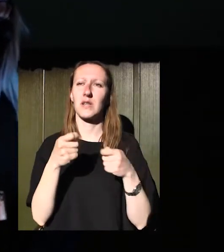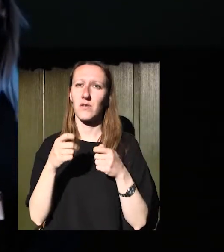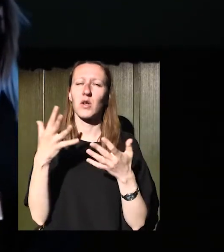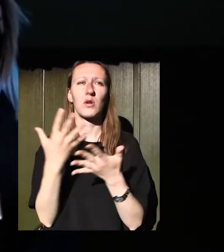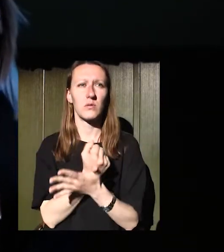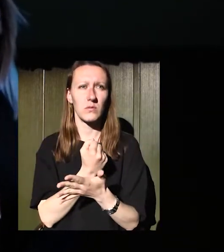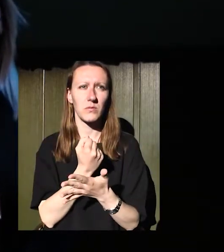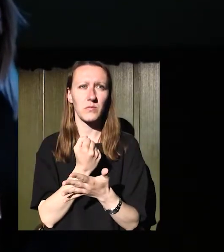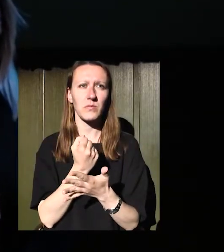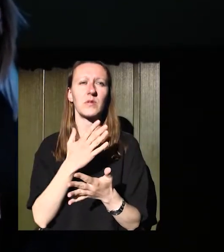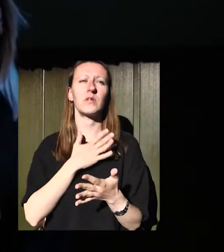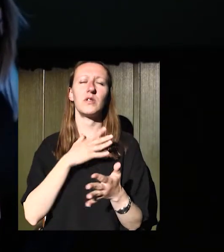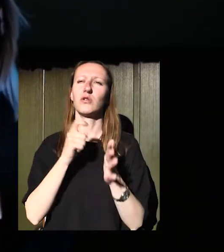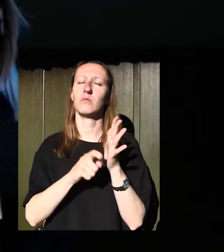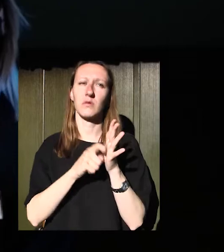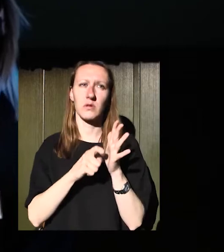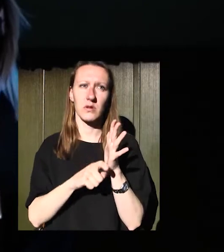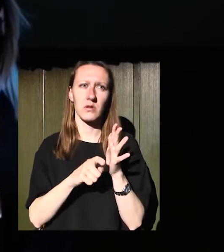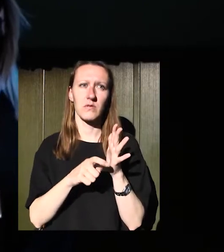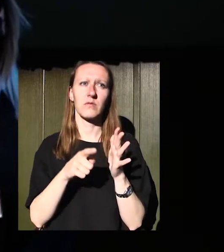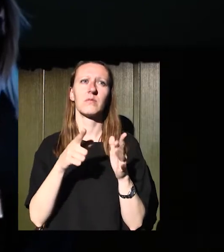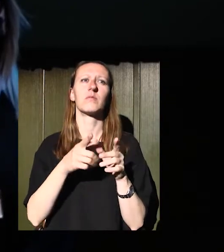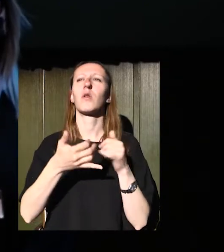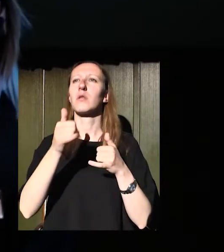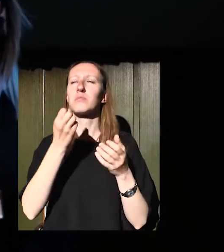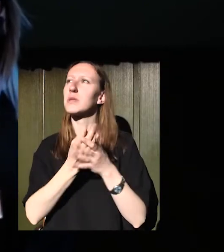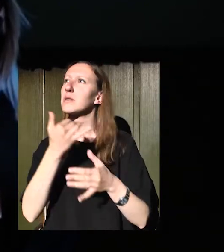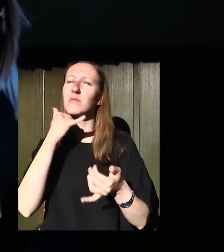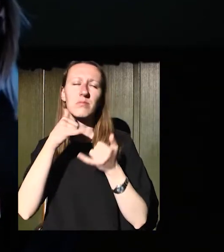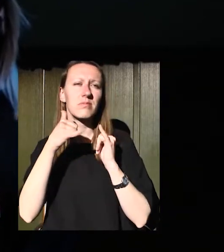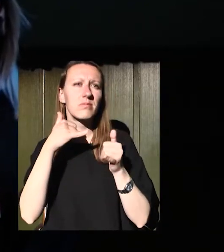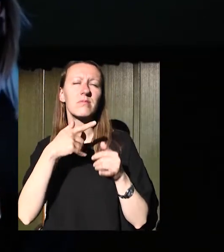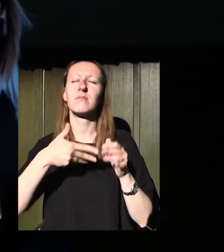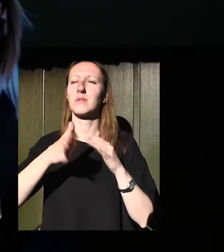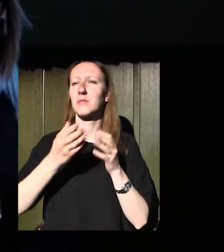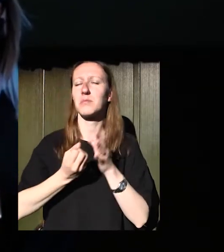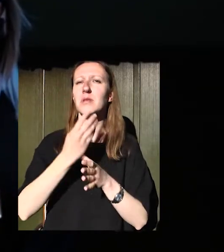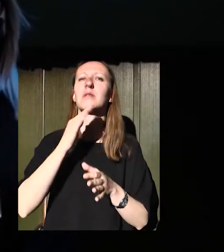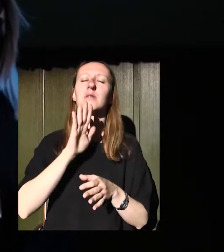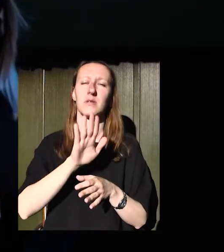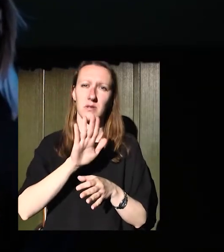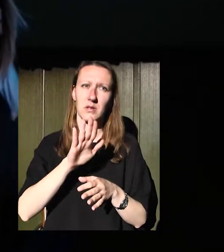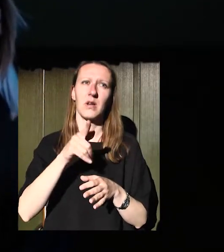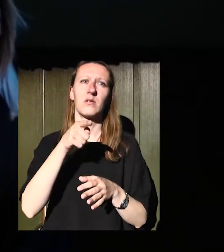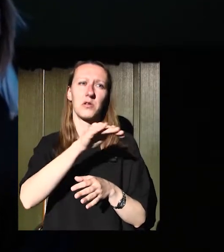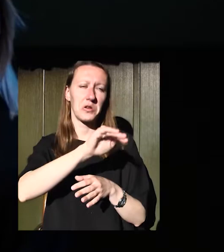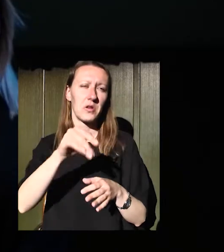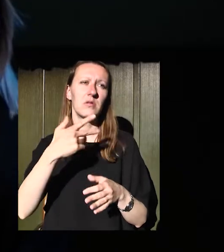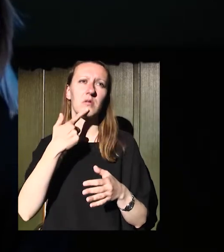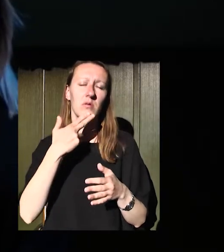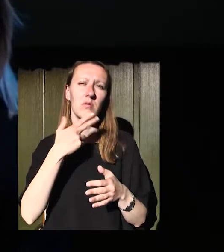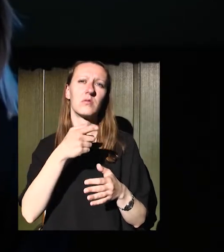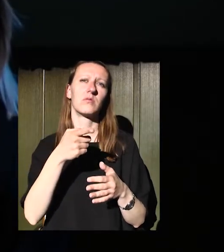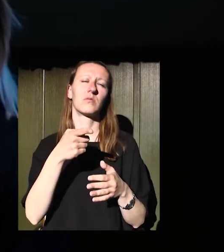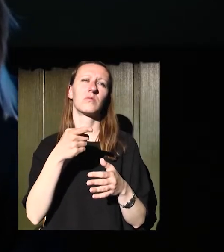zatvaranja uspjeli sa našim članovima odlaziti u prirodu i na takav način i toj djeci